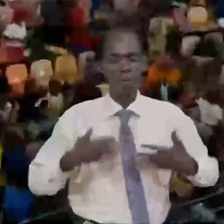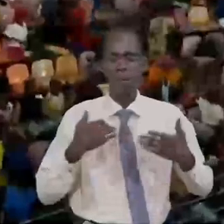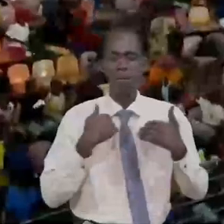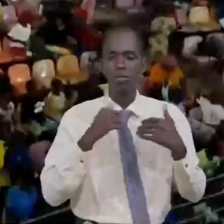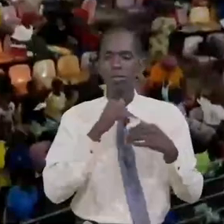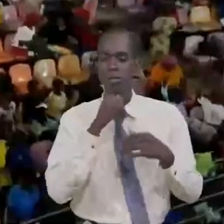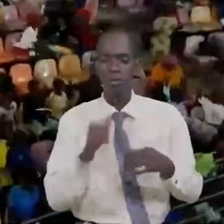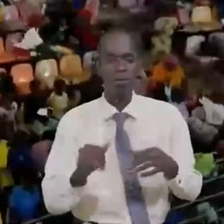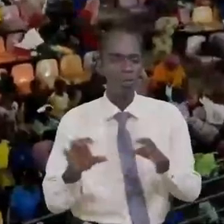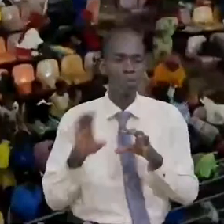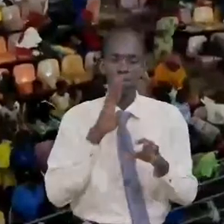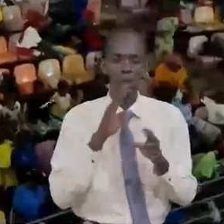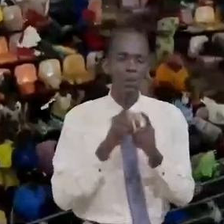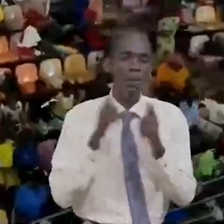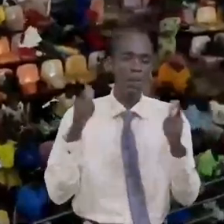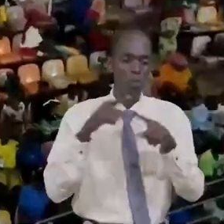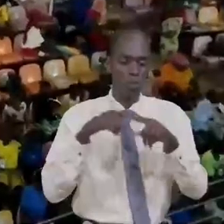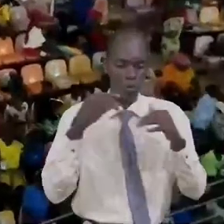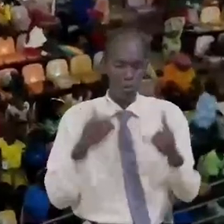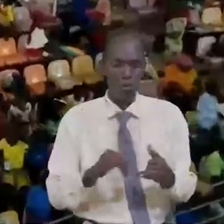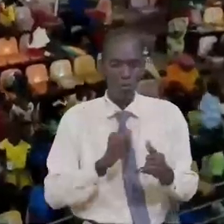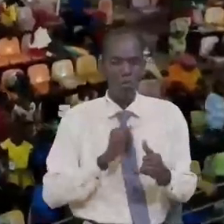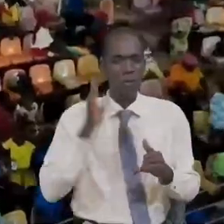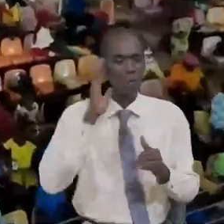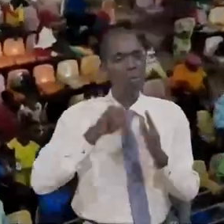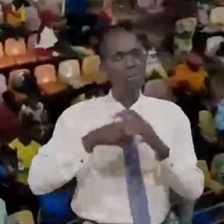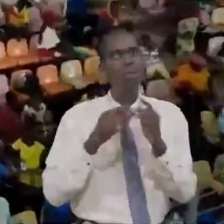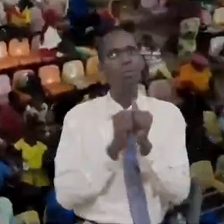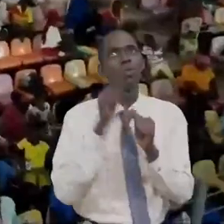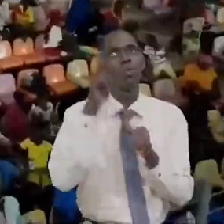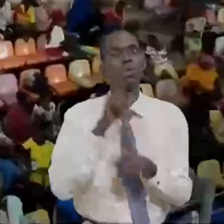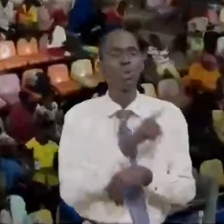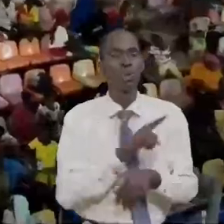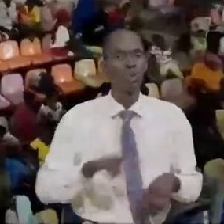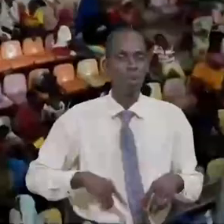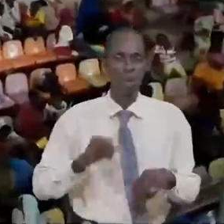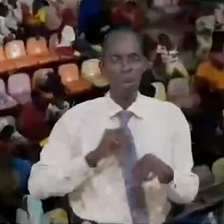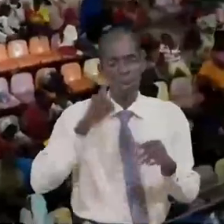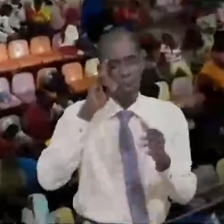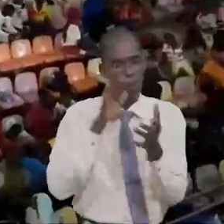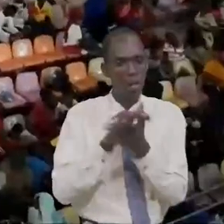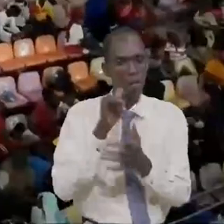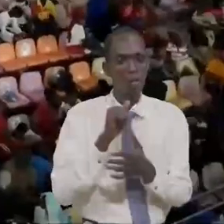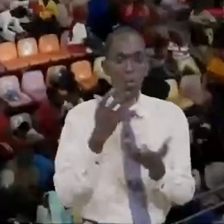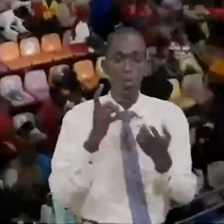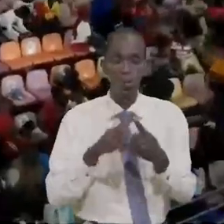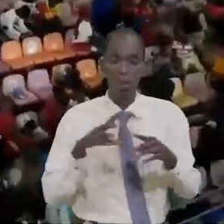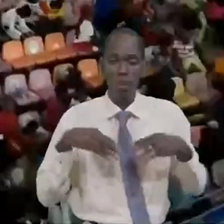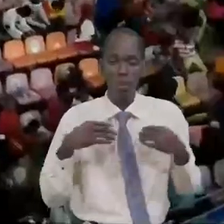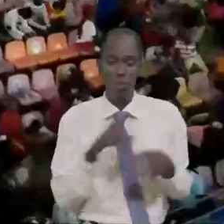maintenant je vais commencer avec toi Seigneur je crois Seigneur Seigneur je crois où es-tu où es-tu comme tu lèves la main si tu lèves la